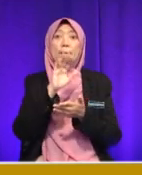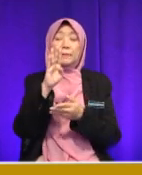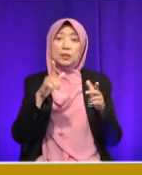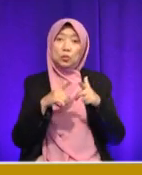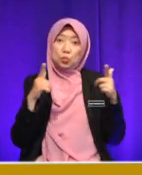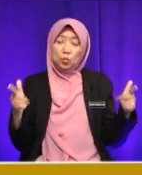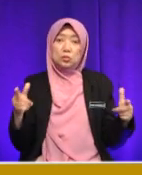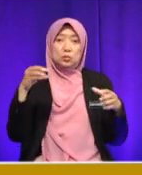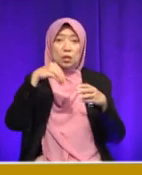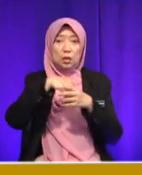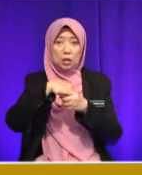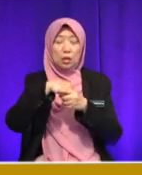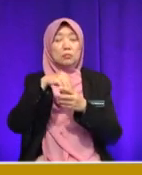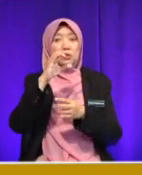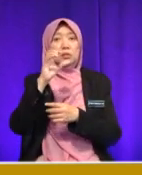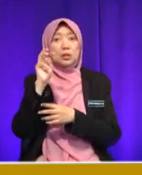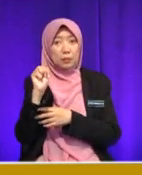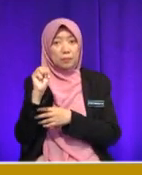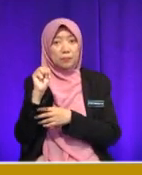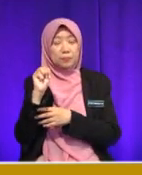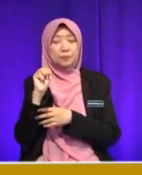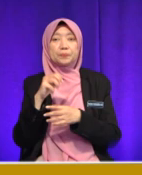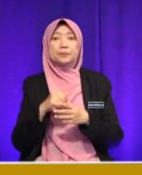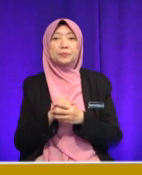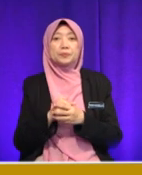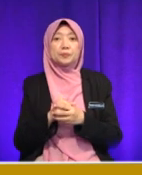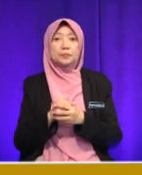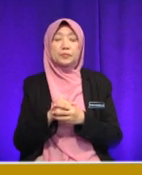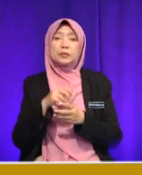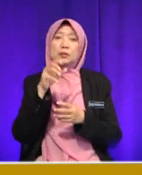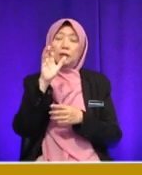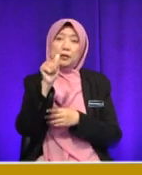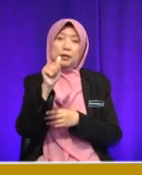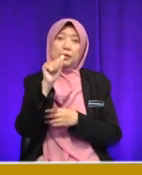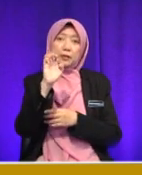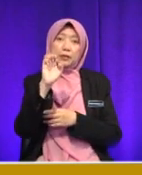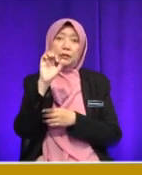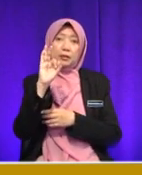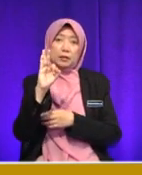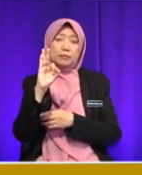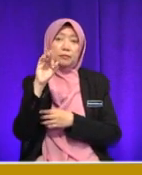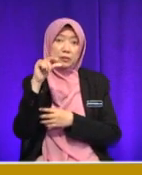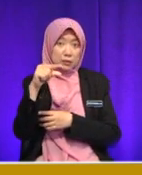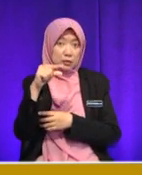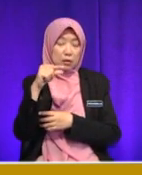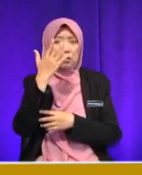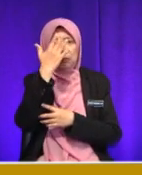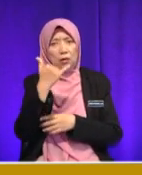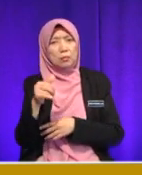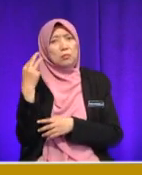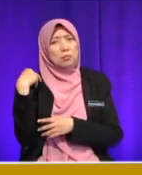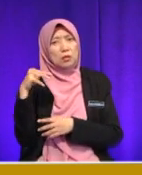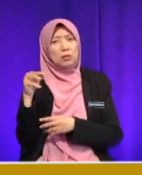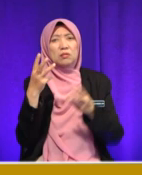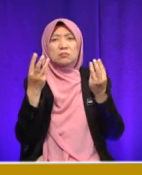luas dalam cm persegi, trapezium AEFG. Jadi kenapa mereka ingin